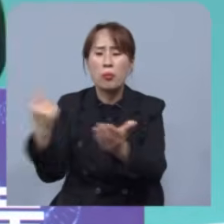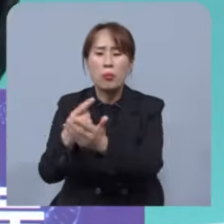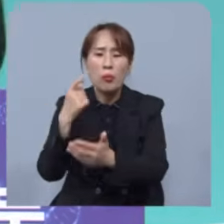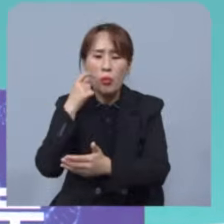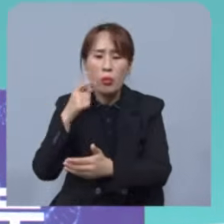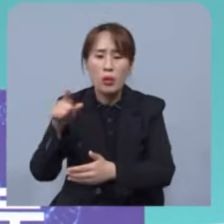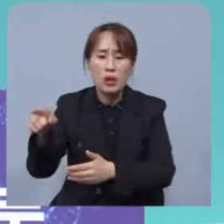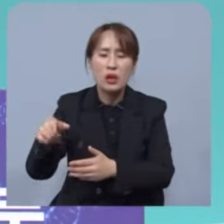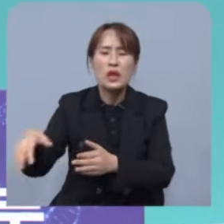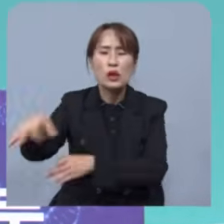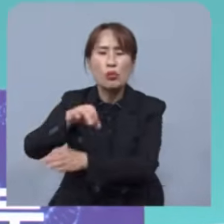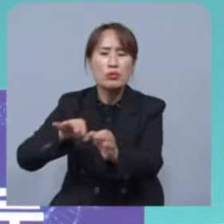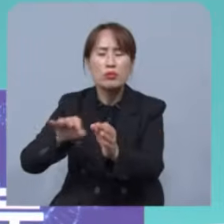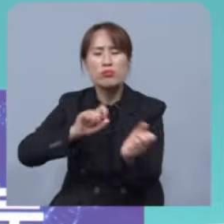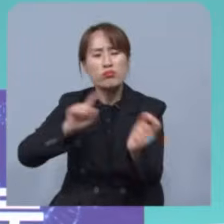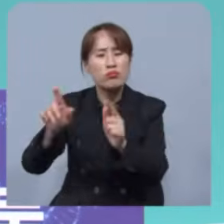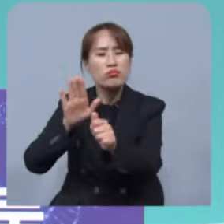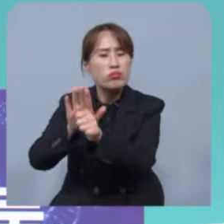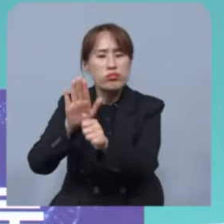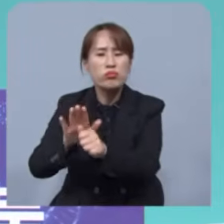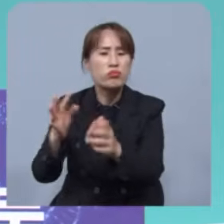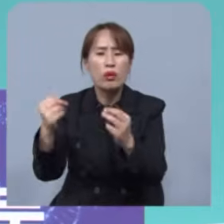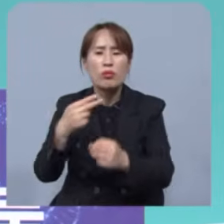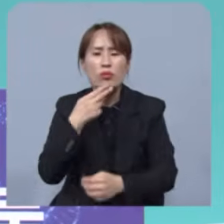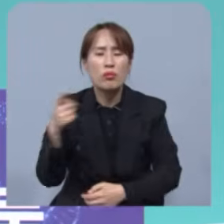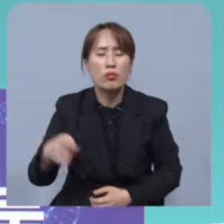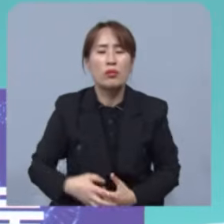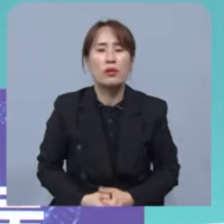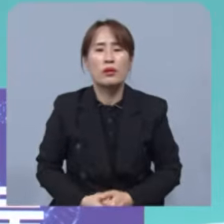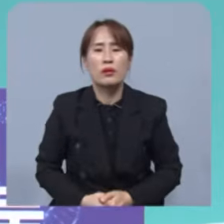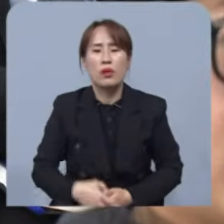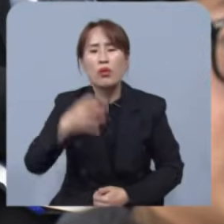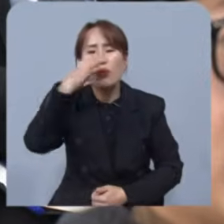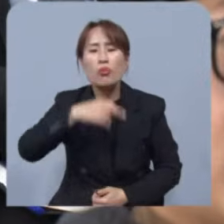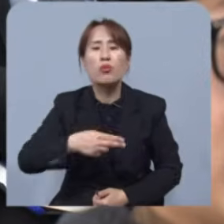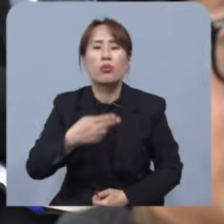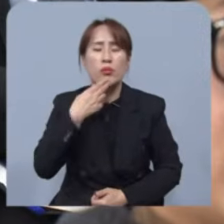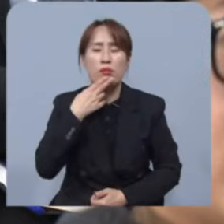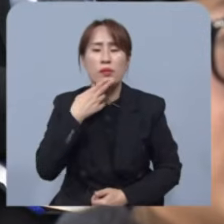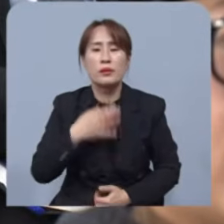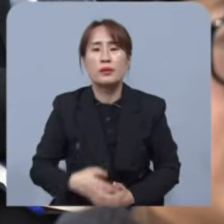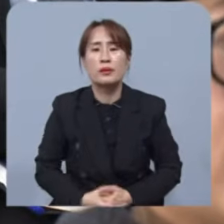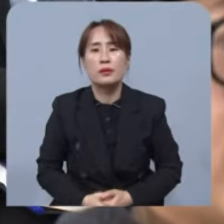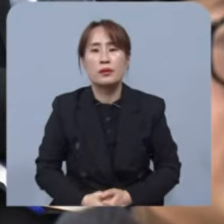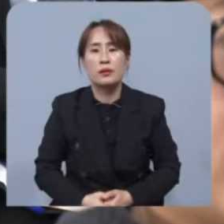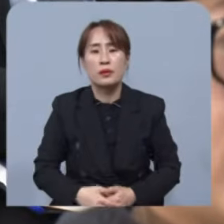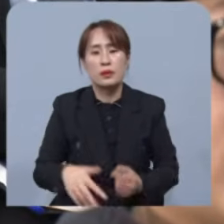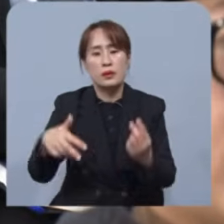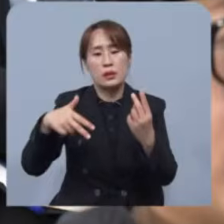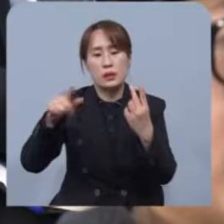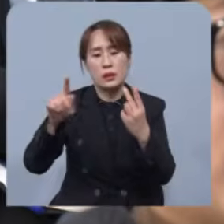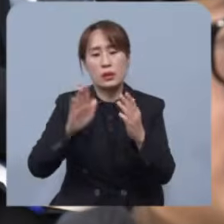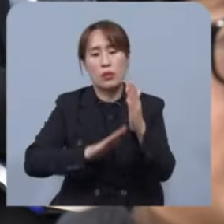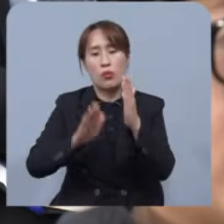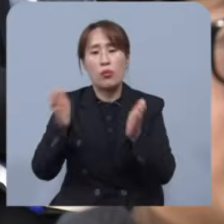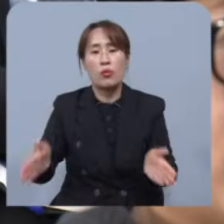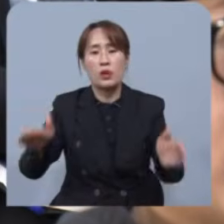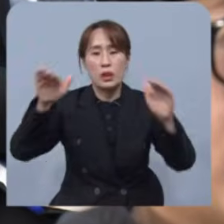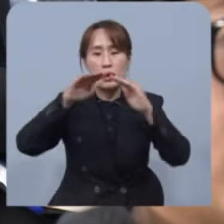막 주변을 끌어들이고 이렇게도 못하는 상황이에요. 그래서 이게 2차 공공기관